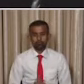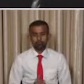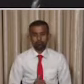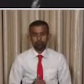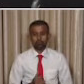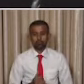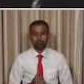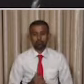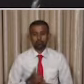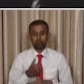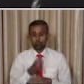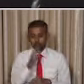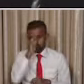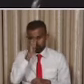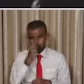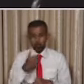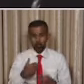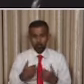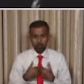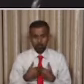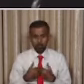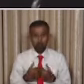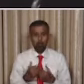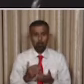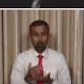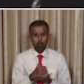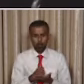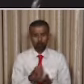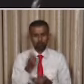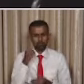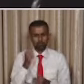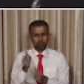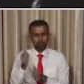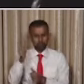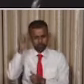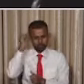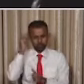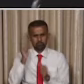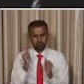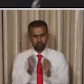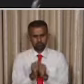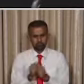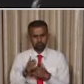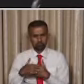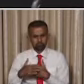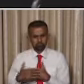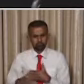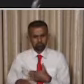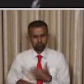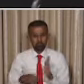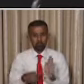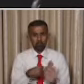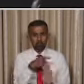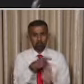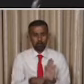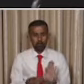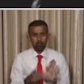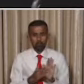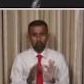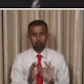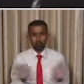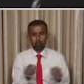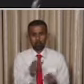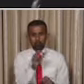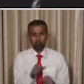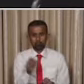සභාපතිතුමනි, අපි කවුරුත් දන්න අතීත ක්‍රියාකාරීත්වය තුළ අපේ රටේ මාධ්‍යවේදීන්